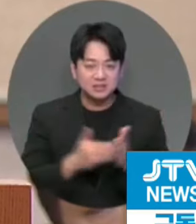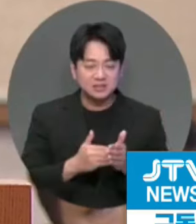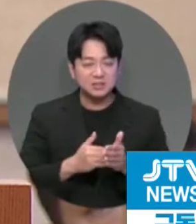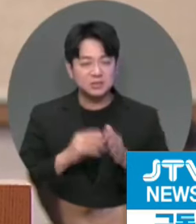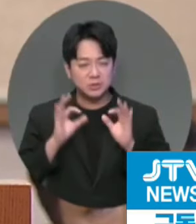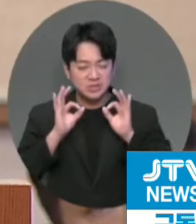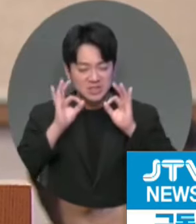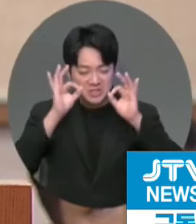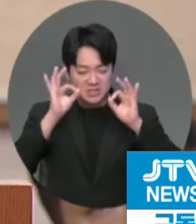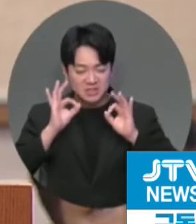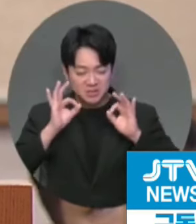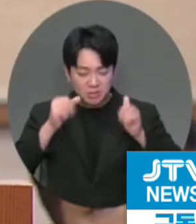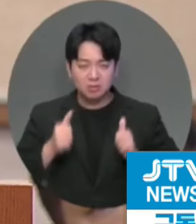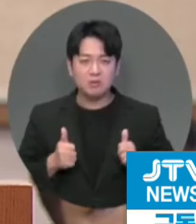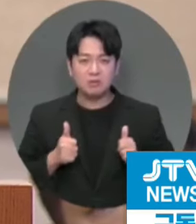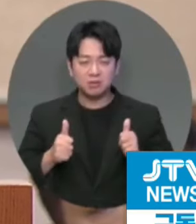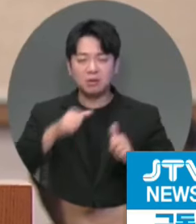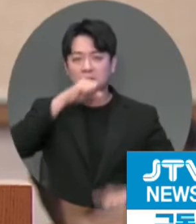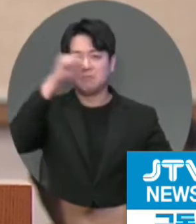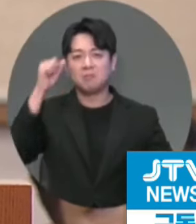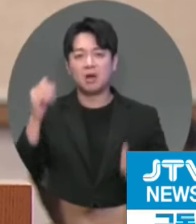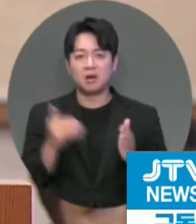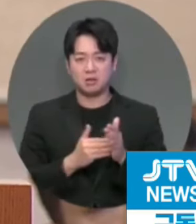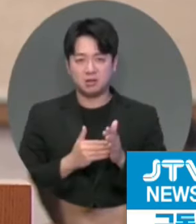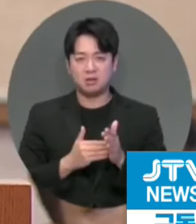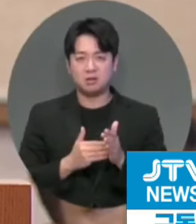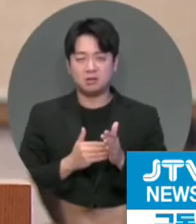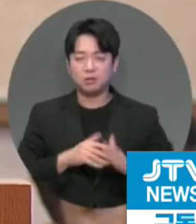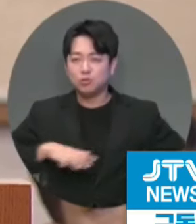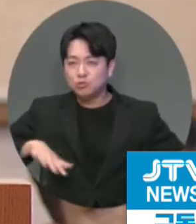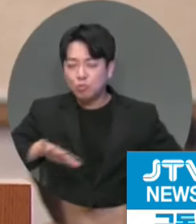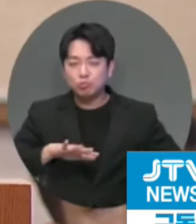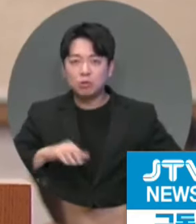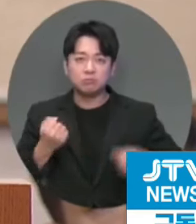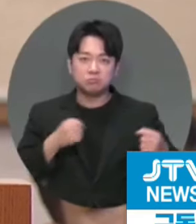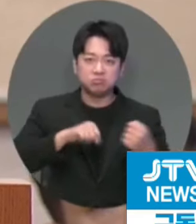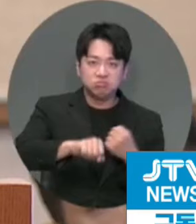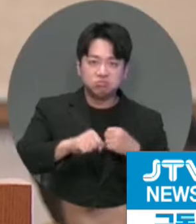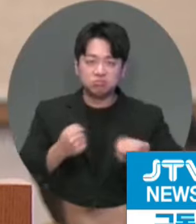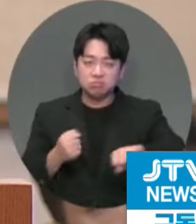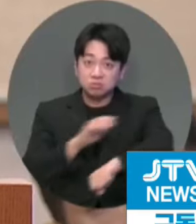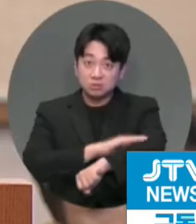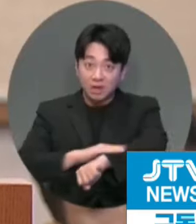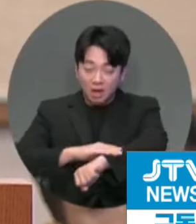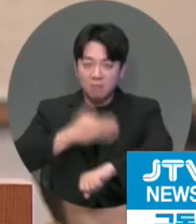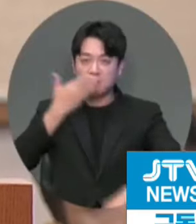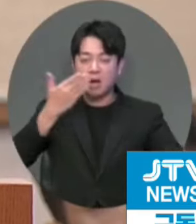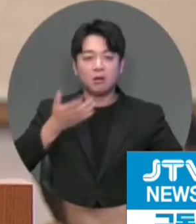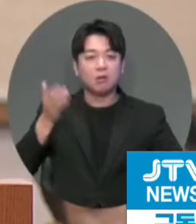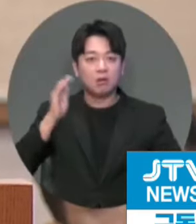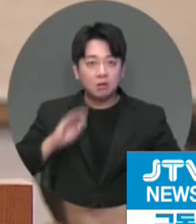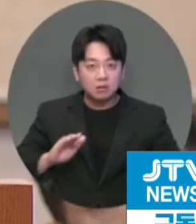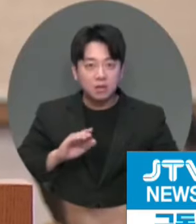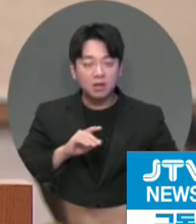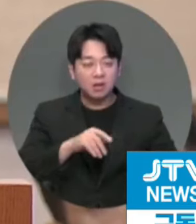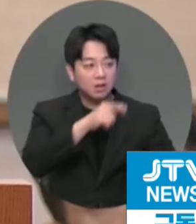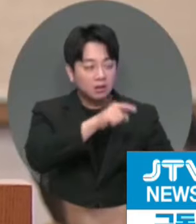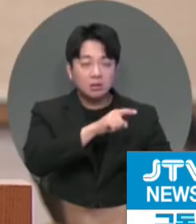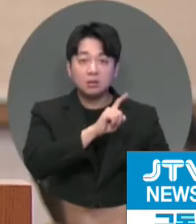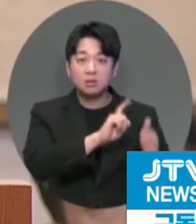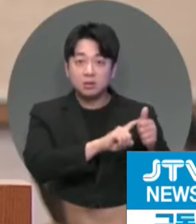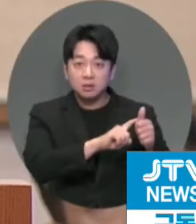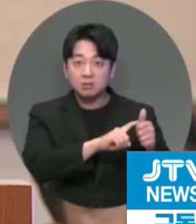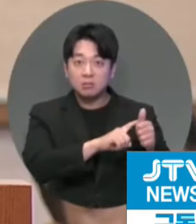3단 이상 다 무술 유도한자인데 대상자가 위험한 흉기를 들었을 때는 저희가 신변의 위협을